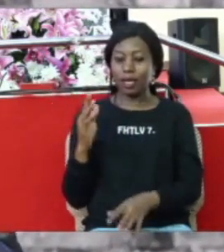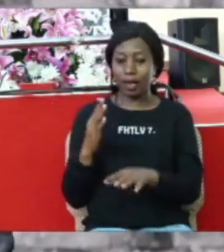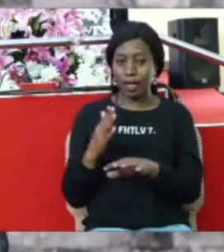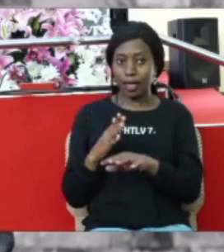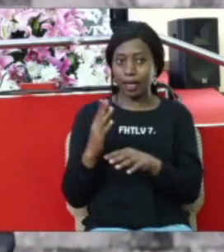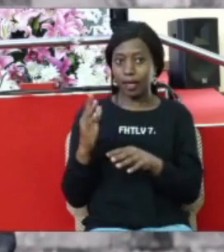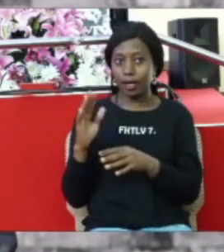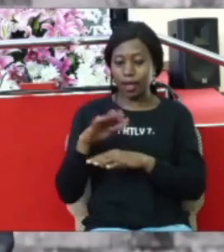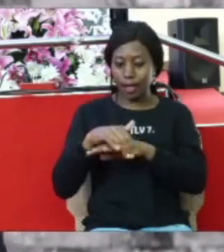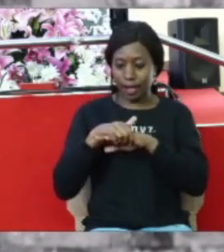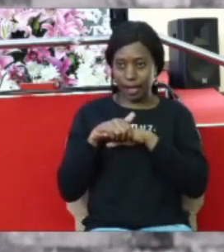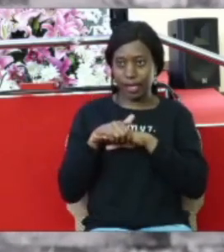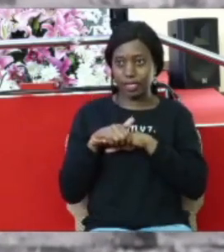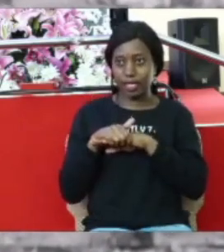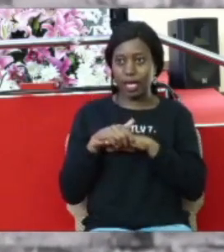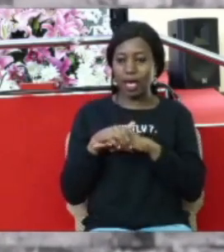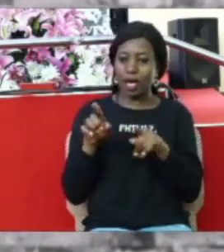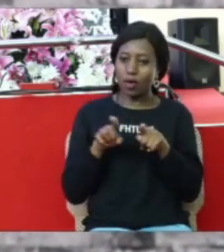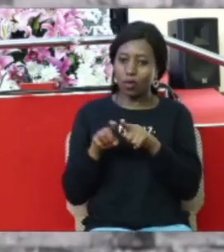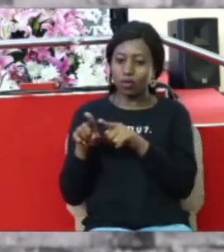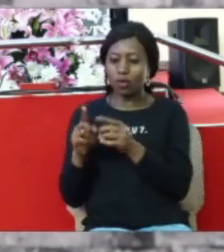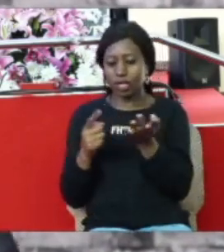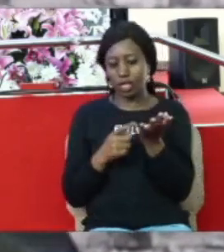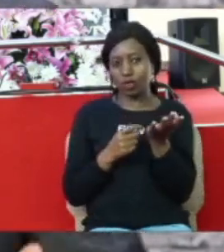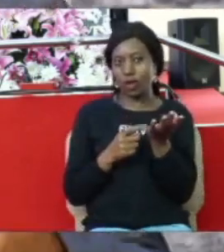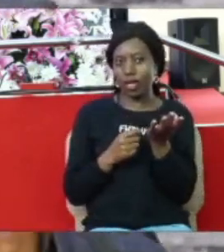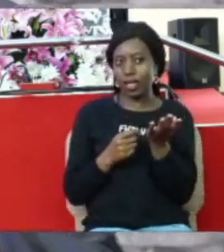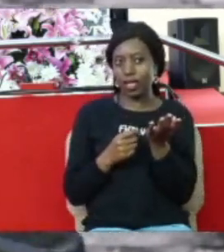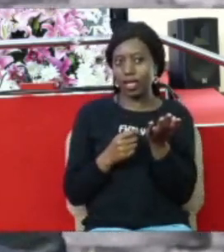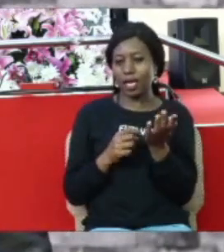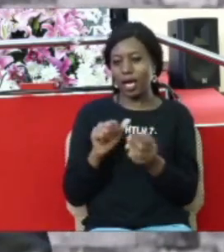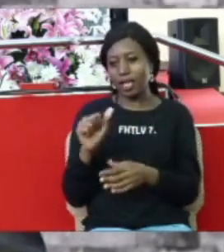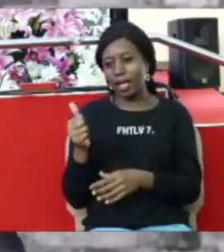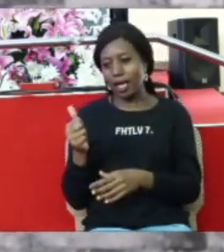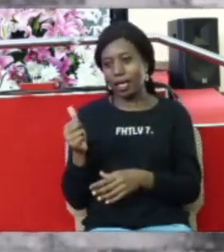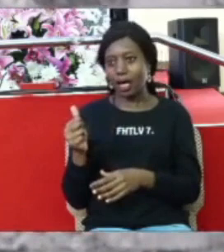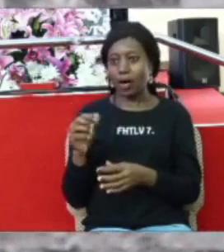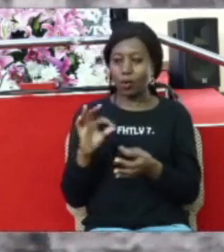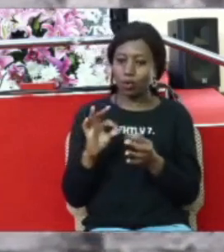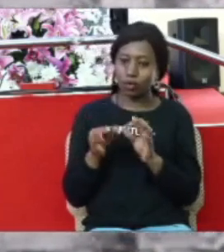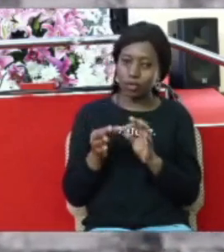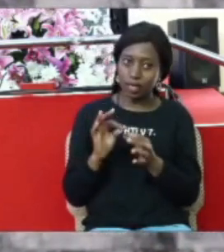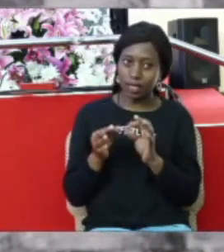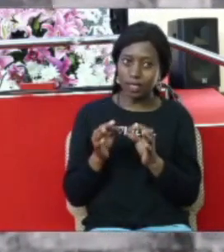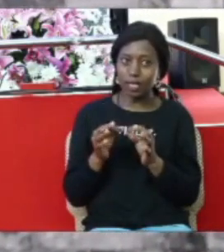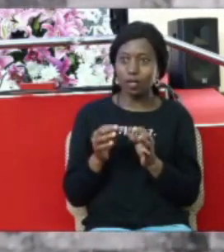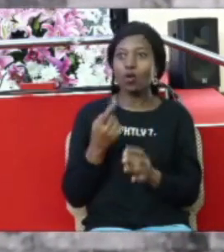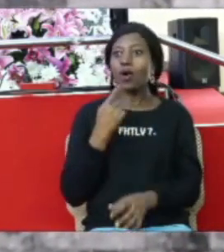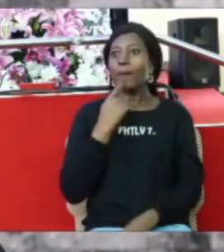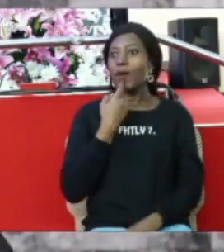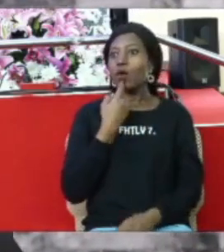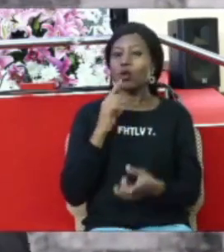Naweka Kiswahili. Na mtu mwingine natafsiri kipokoti. Kuna mwile alianza Sweden, anaanza